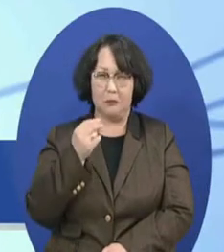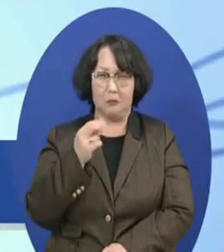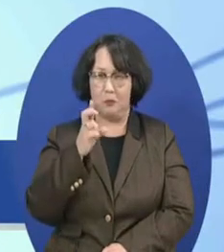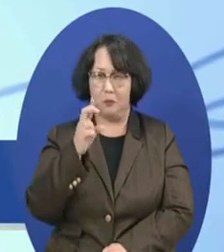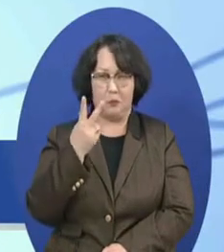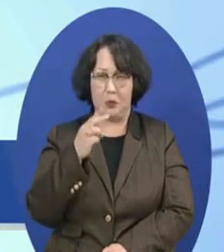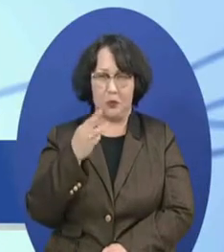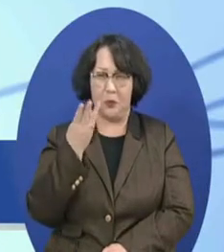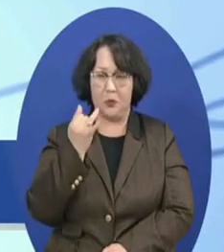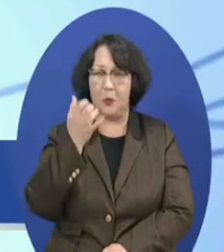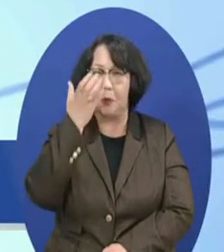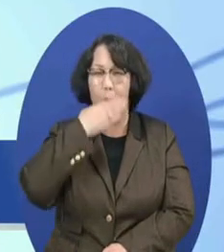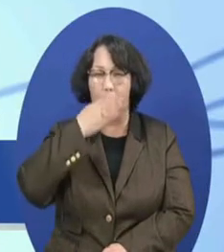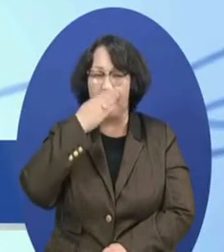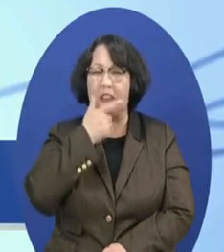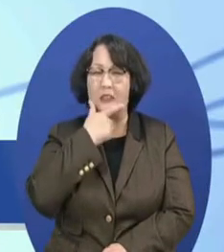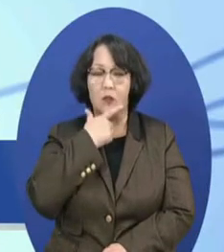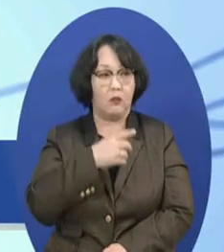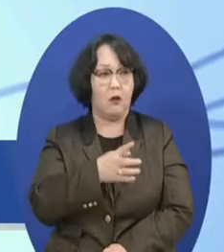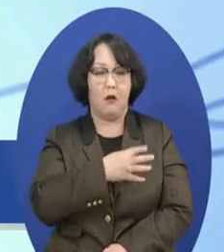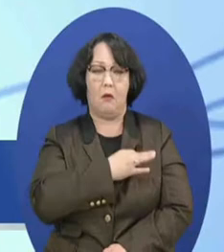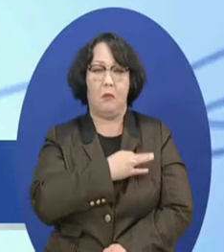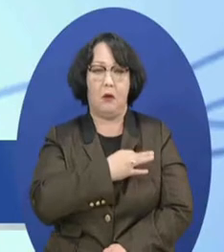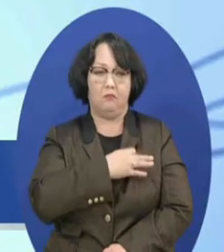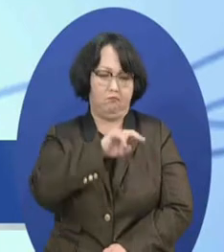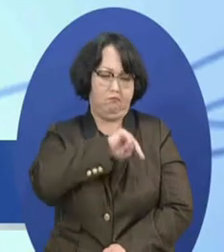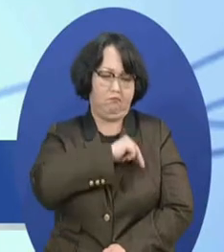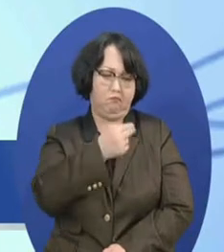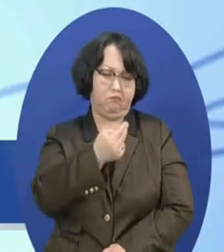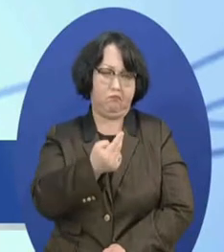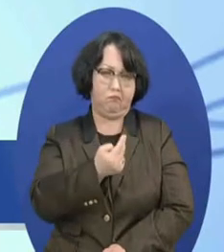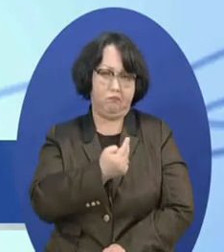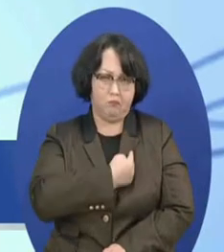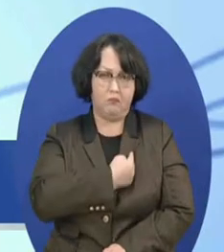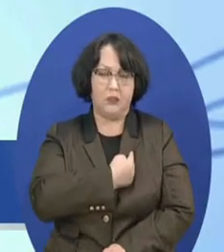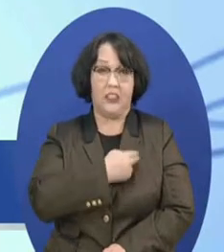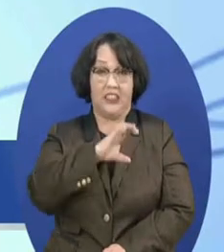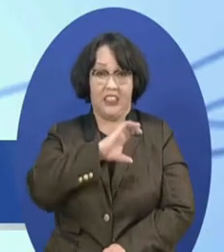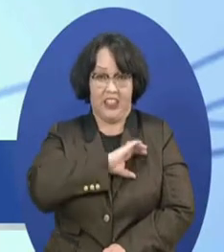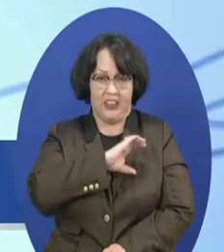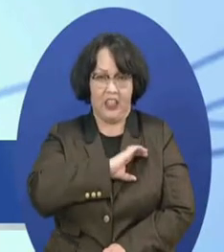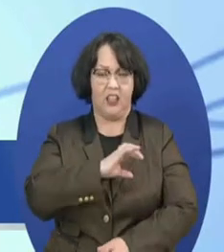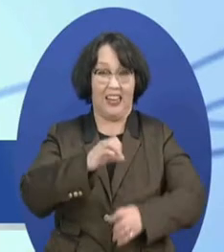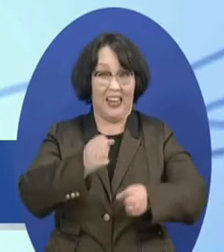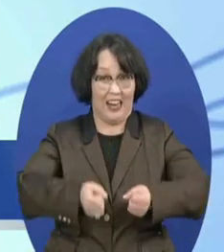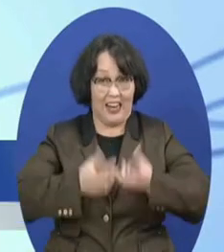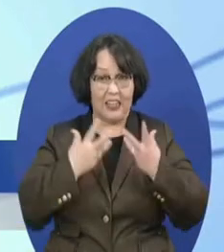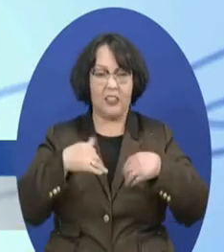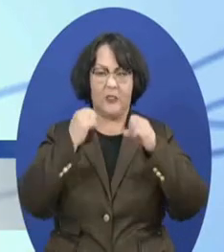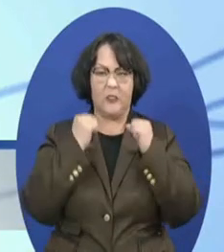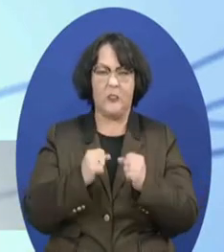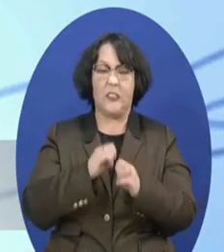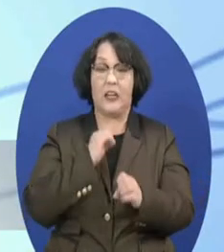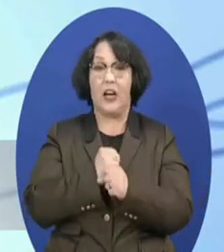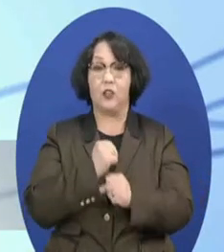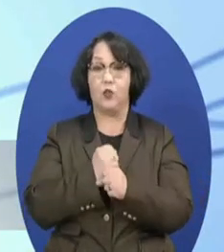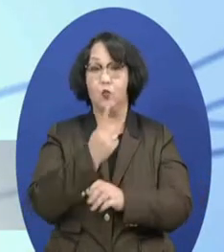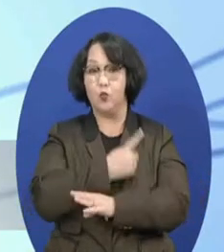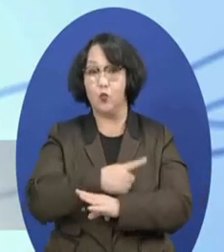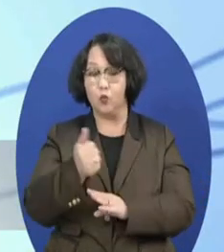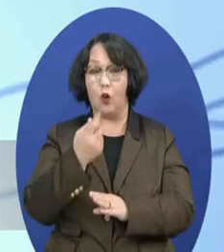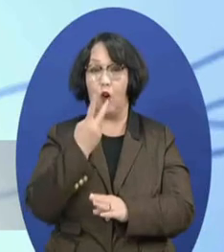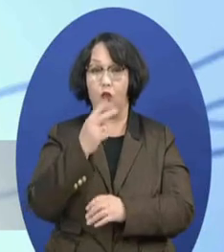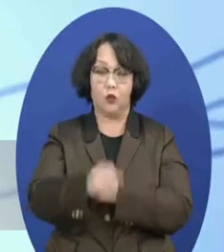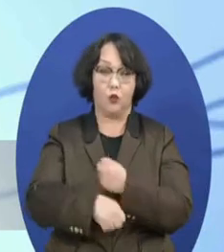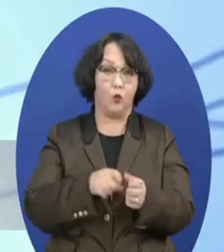ярьжсэн. Гэхдээ бид зориг гаргасан. Зориг гаргасан. Сэтгэл гаргасан, зүтгэсэн. Өвөний үрдүнд бид 20 жил